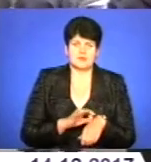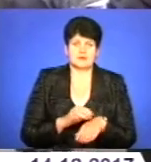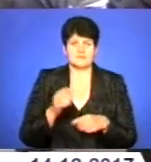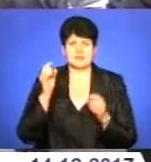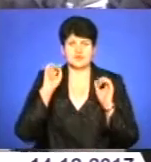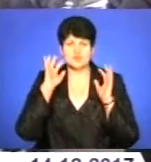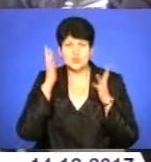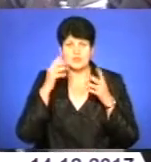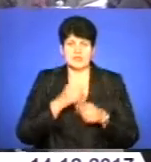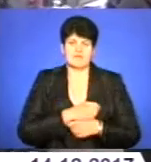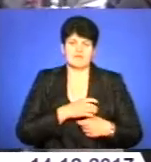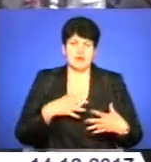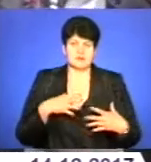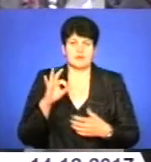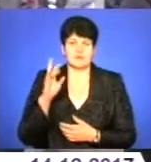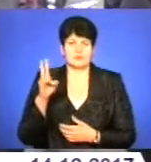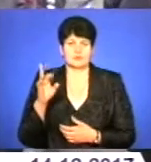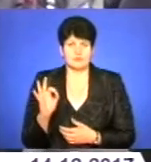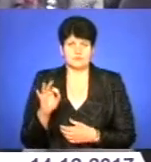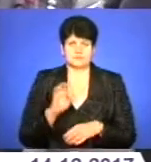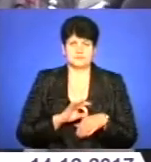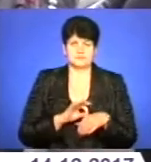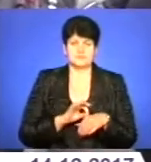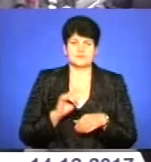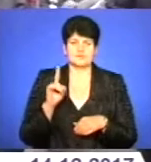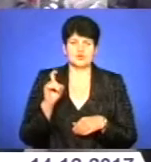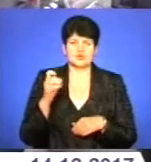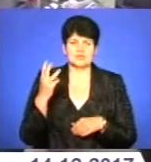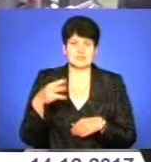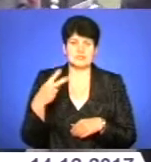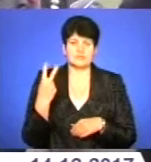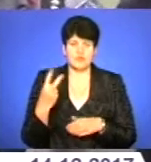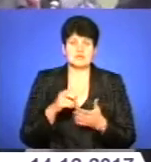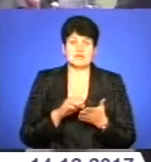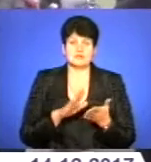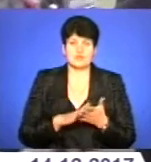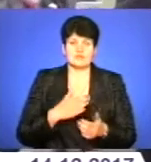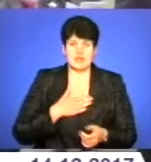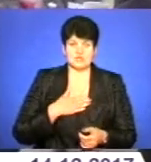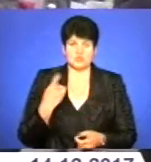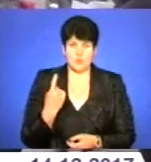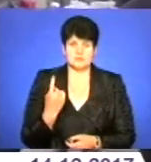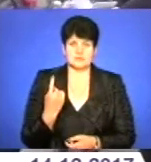інсульти, інфаркти, онкозахворюваннями. Із 132 зареєстрованих в нашій області